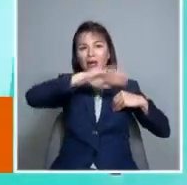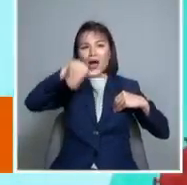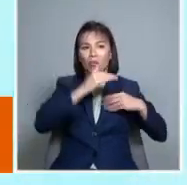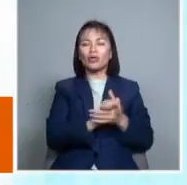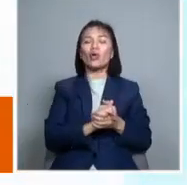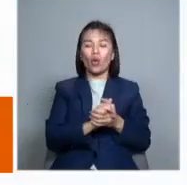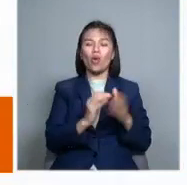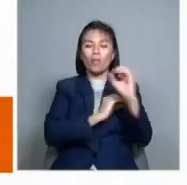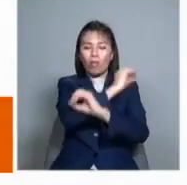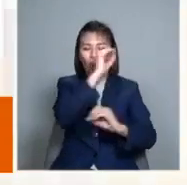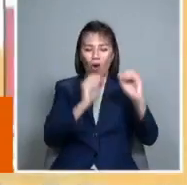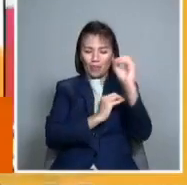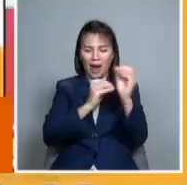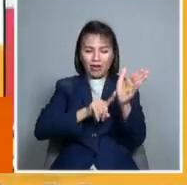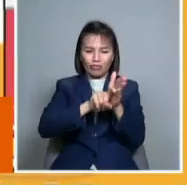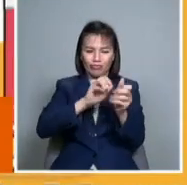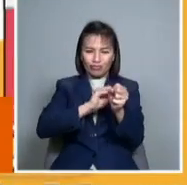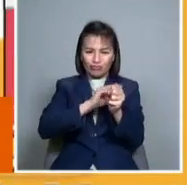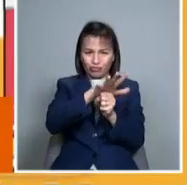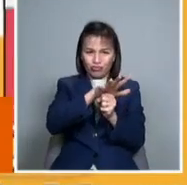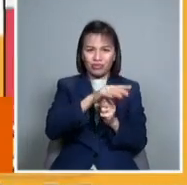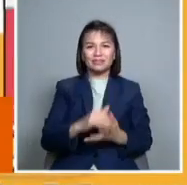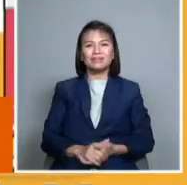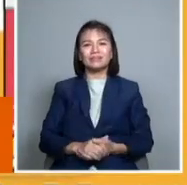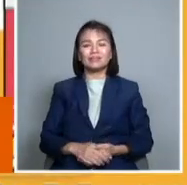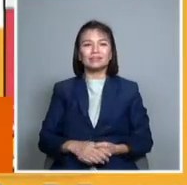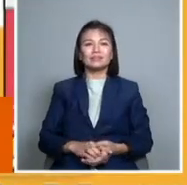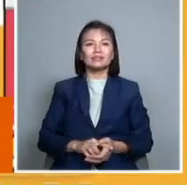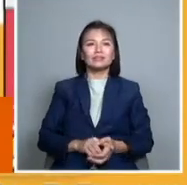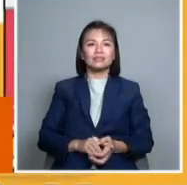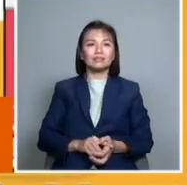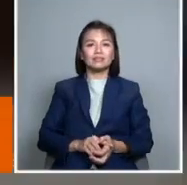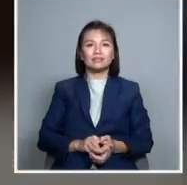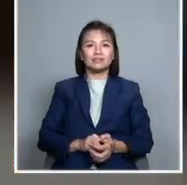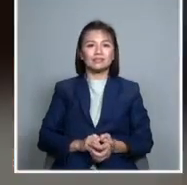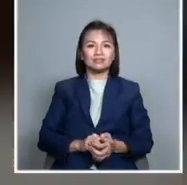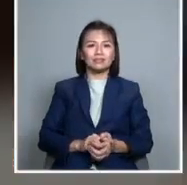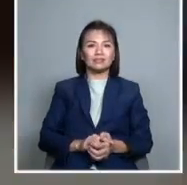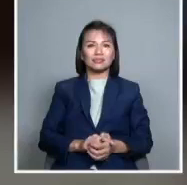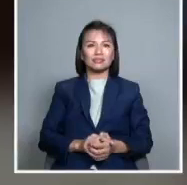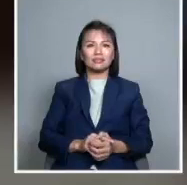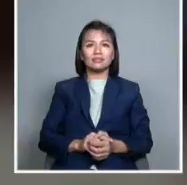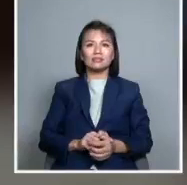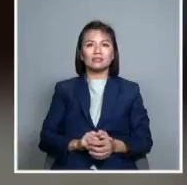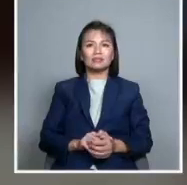ทางใกล้จากไวรัสร้ายโคบิ 19นี้ครับอ่ะแต่